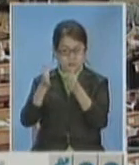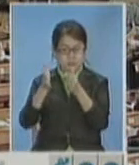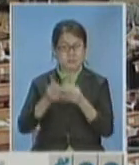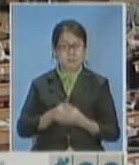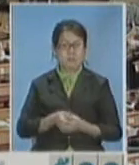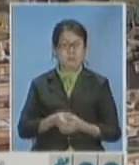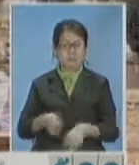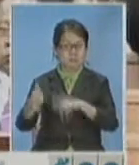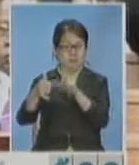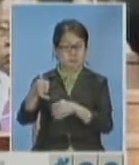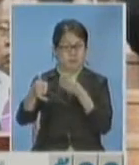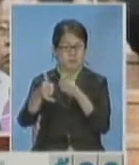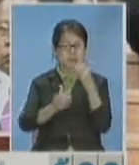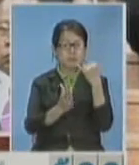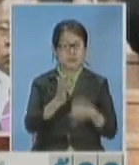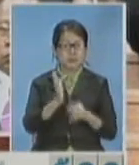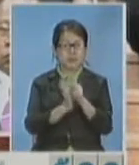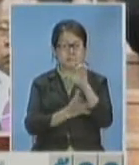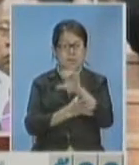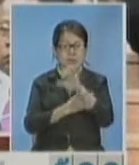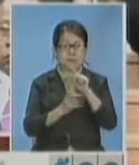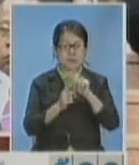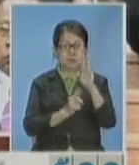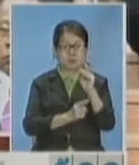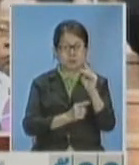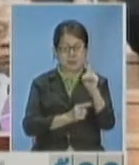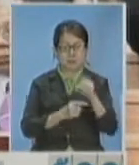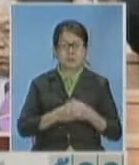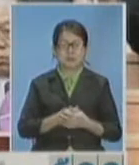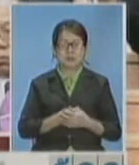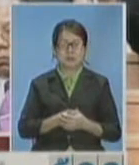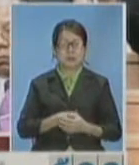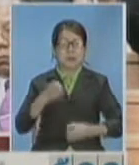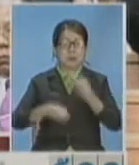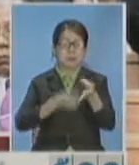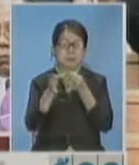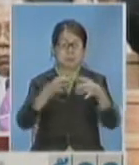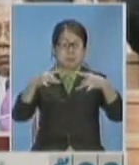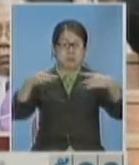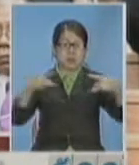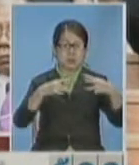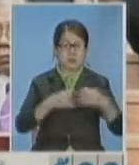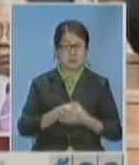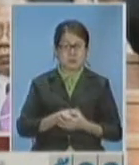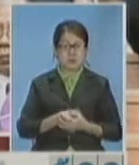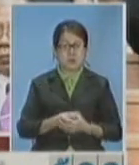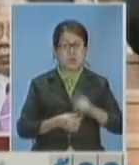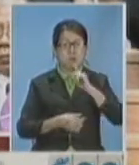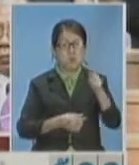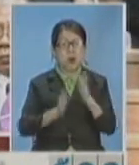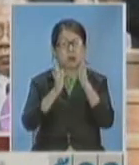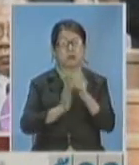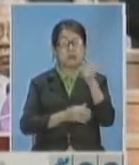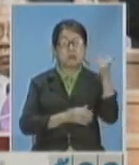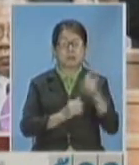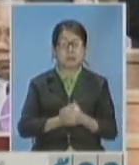ายทำผิดข้อบังคับข้อ61อภิปรายนอกประเด็นกล่าวถึงชื่อบุคคลภายน